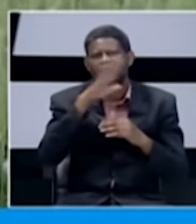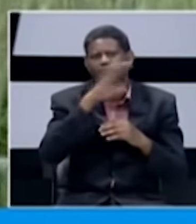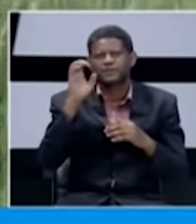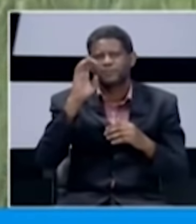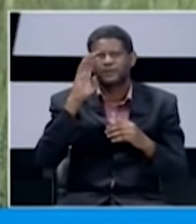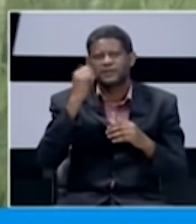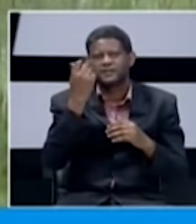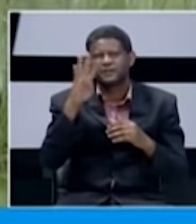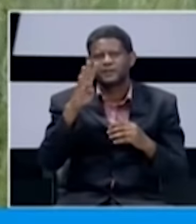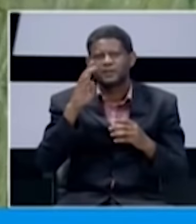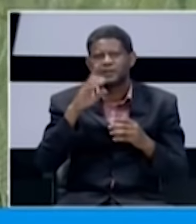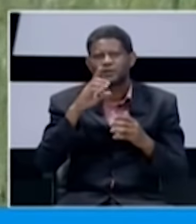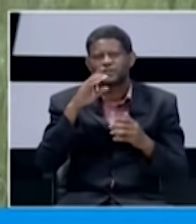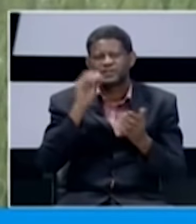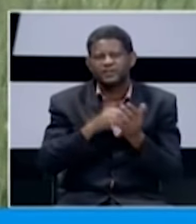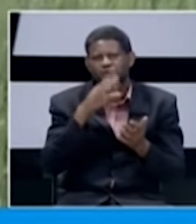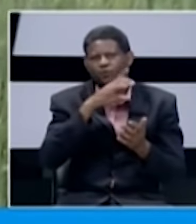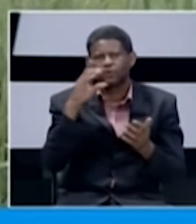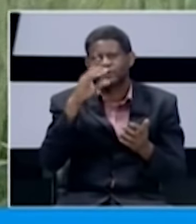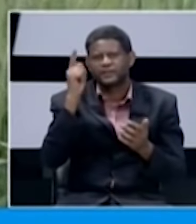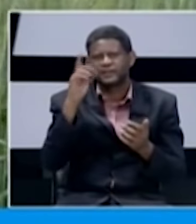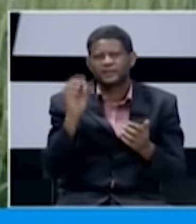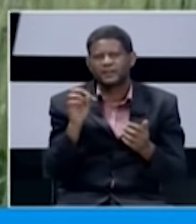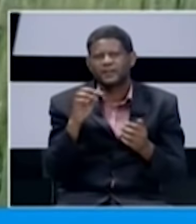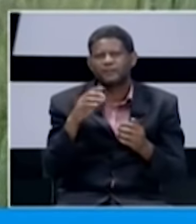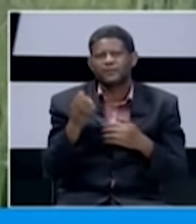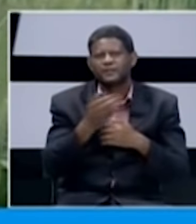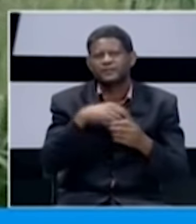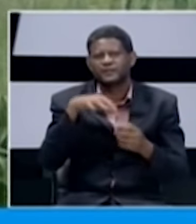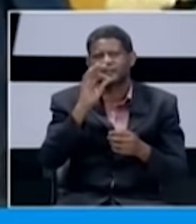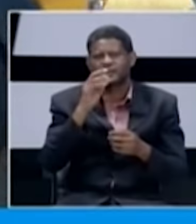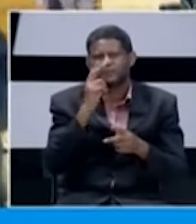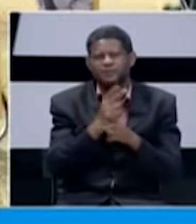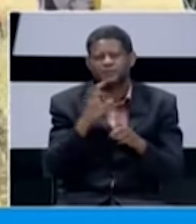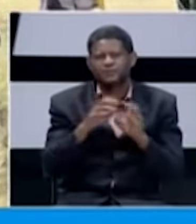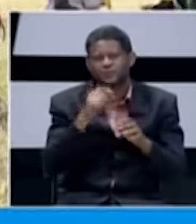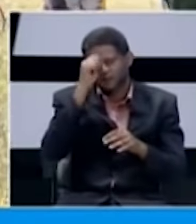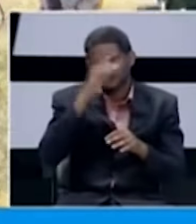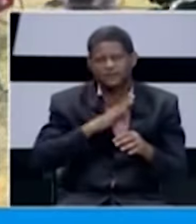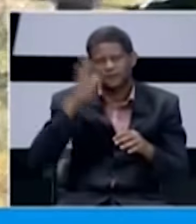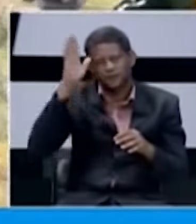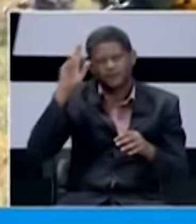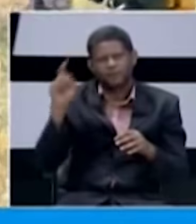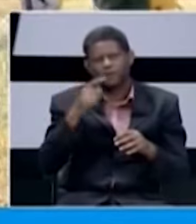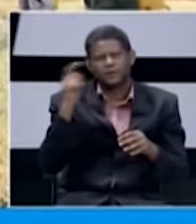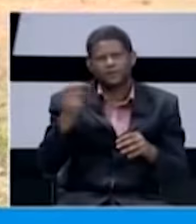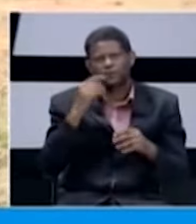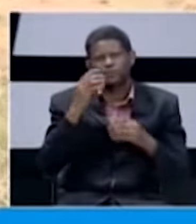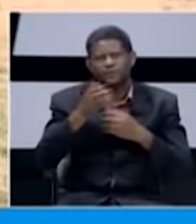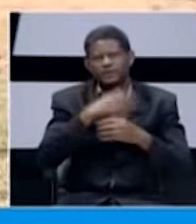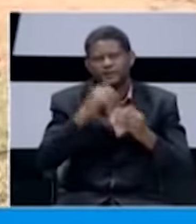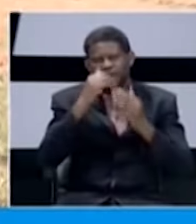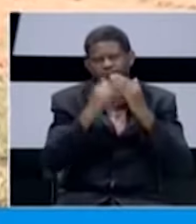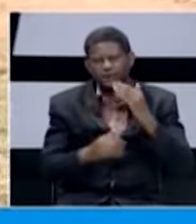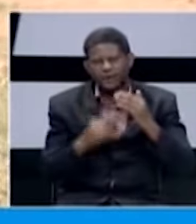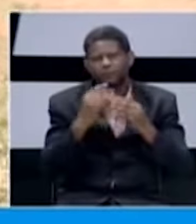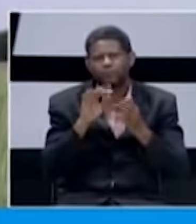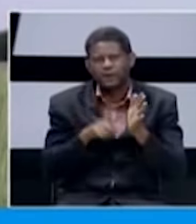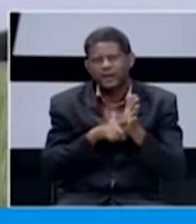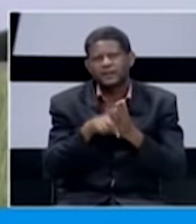كونتال مهرتن مركب تصبيت كم زكبرز غلصو اي تغبر كيدان زغونه يخون مهرته زنكي بالعن ممكات ون دلواتي نايلوم كميكالو